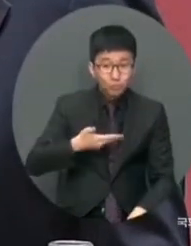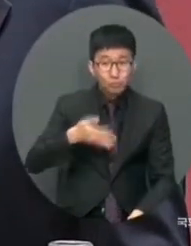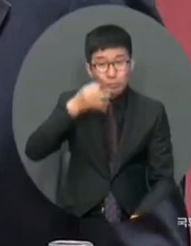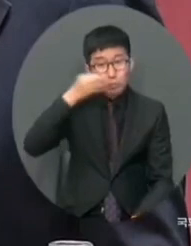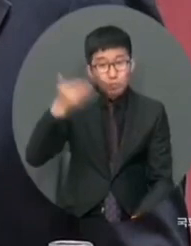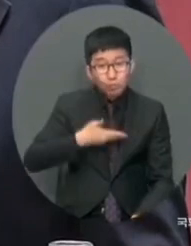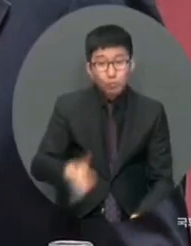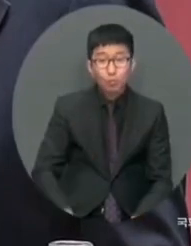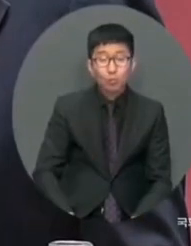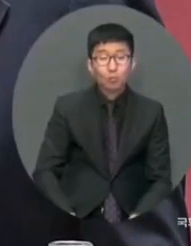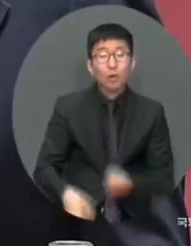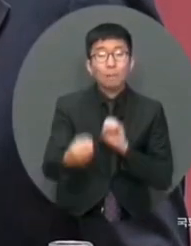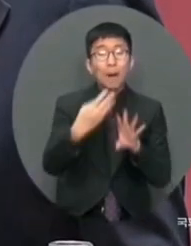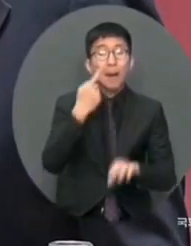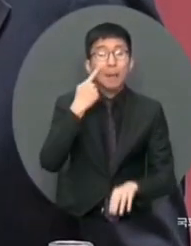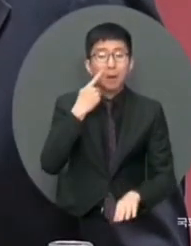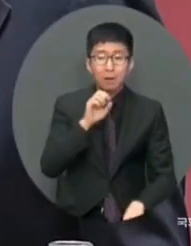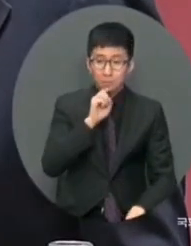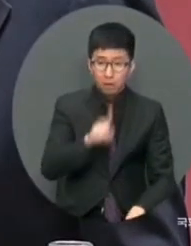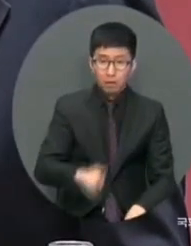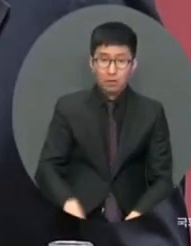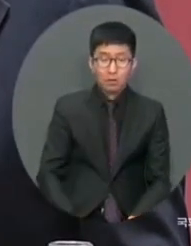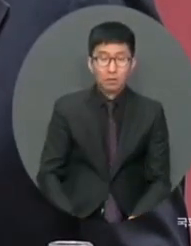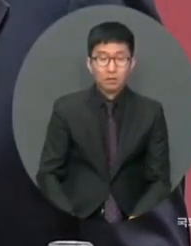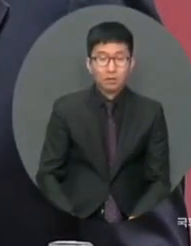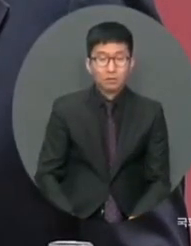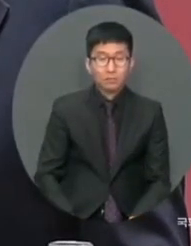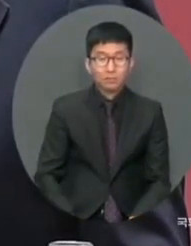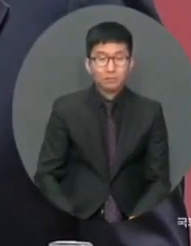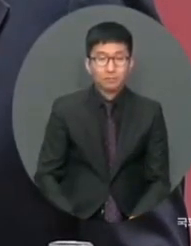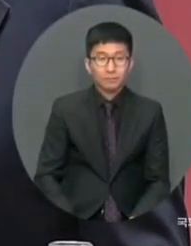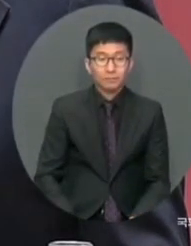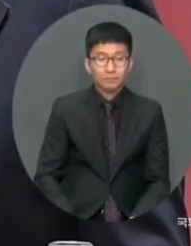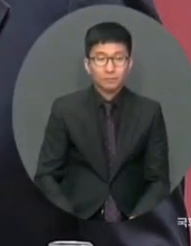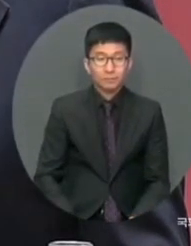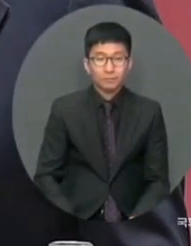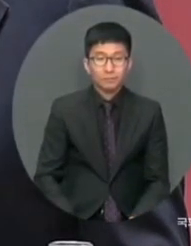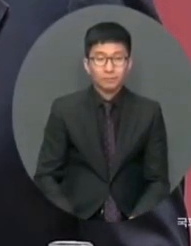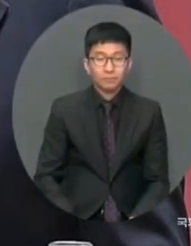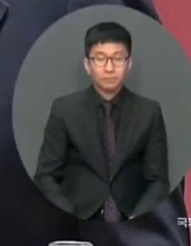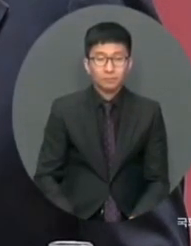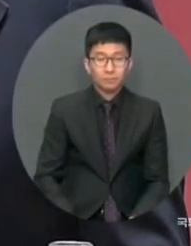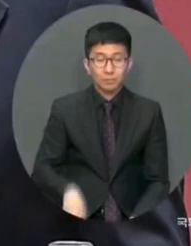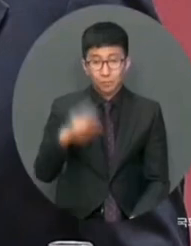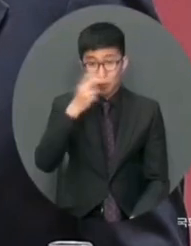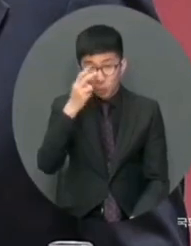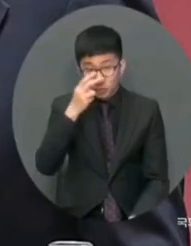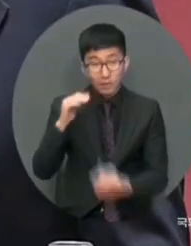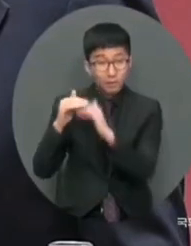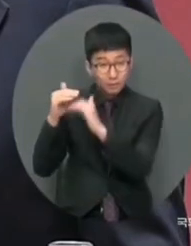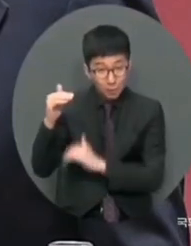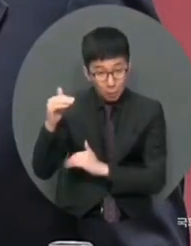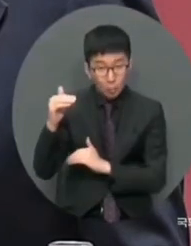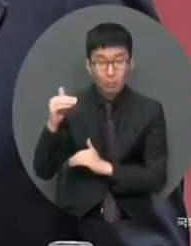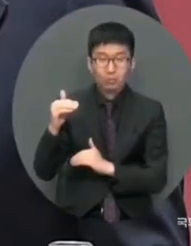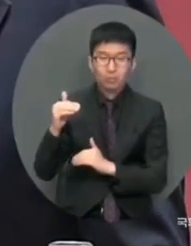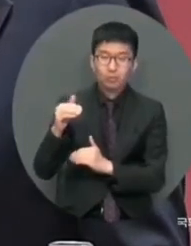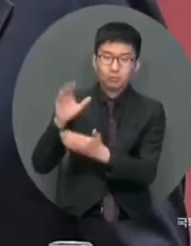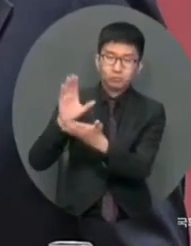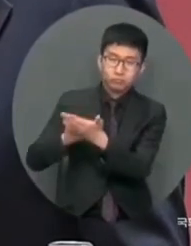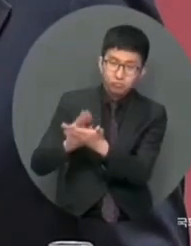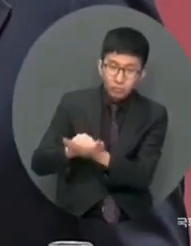제시하시면서 저보고 의견을 내라 이렇게 하시는데, 이 여론조사의 내용과